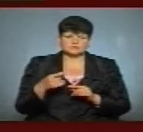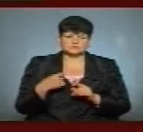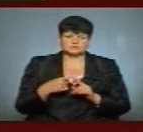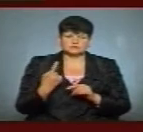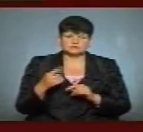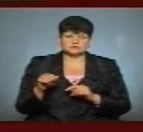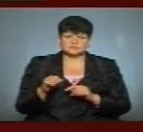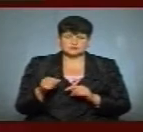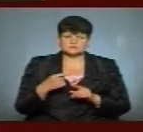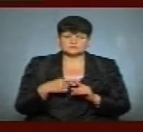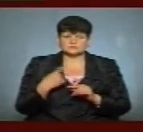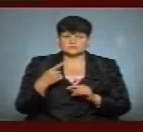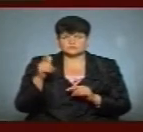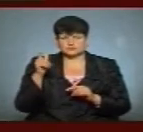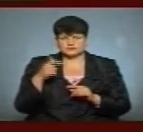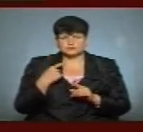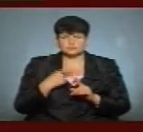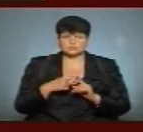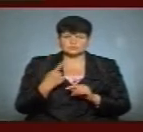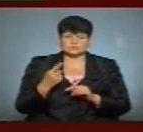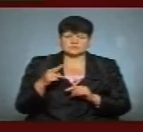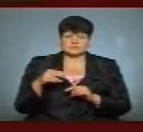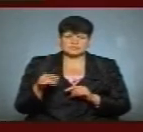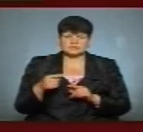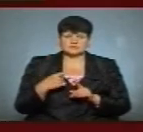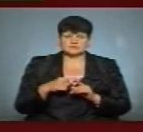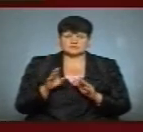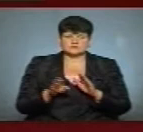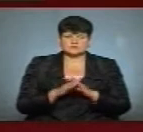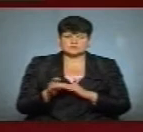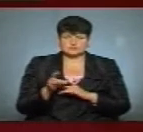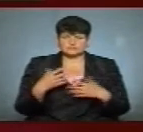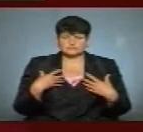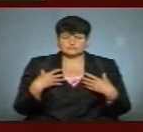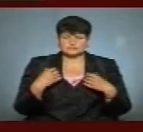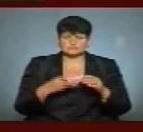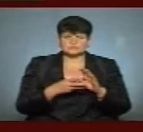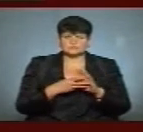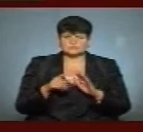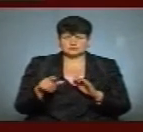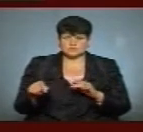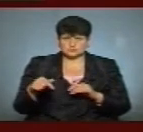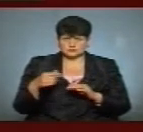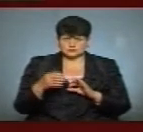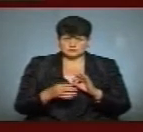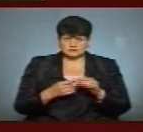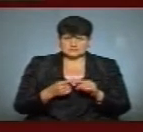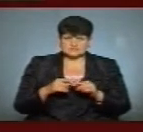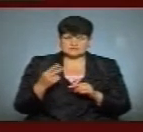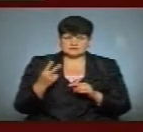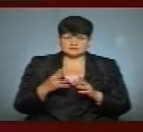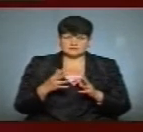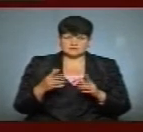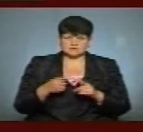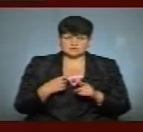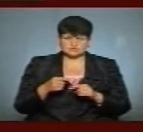Теребовлянському, Чортківському, Підгаєцькому і Підволочиському районах. Видужали цієї доби 8 осіб, каже Володимир Паничев. Це на 2 більше,